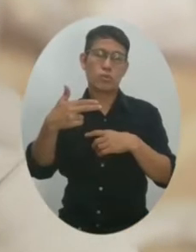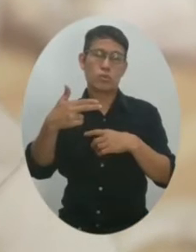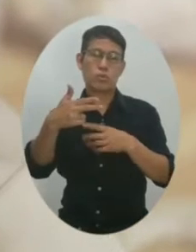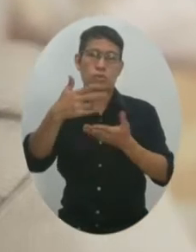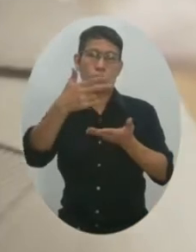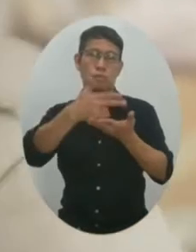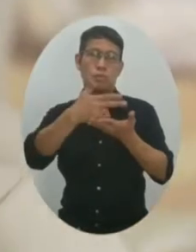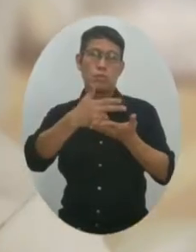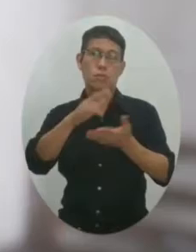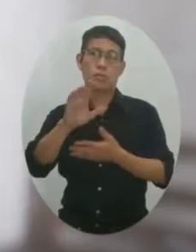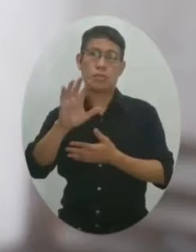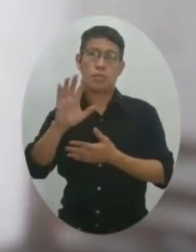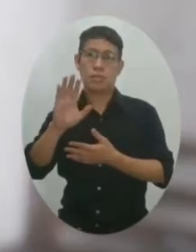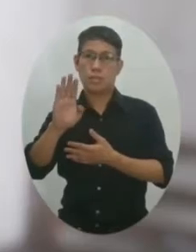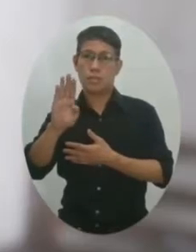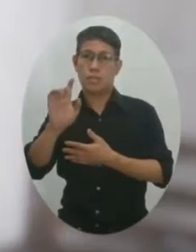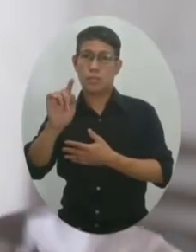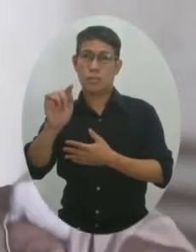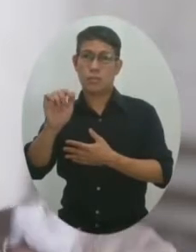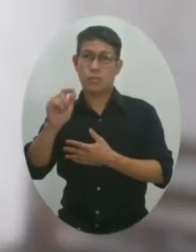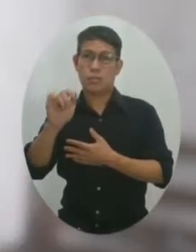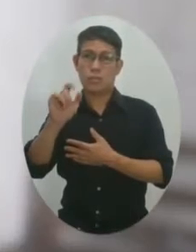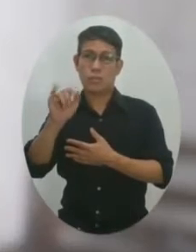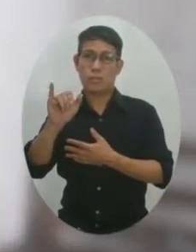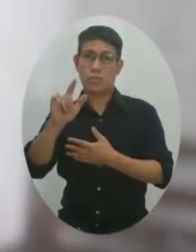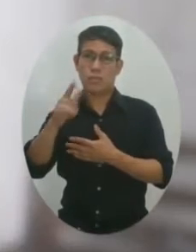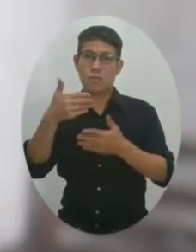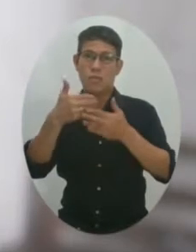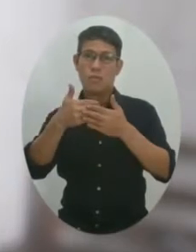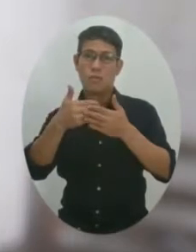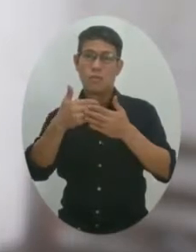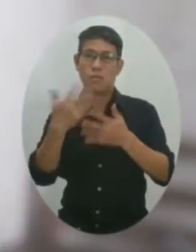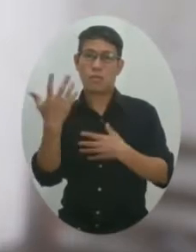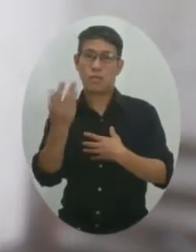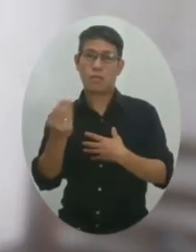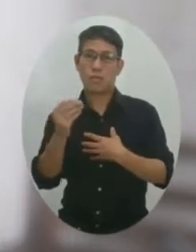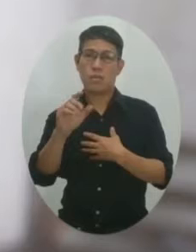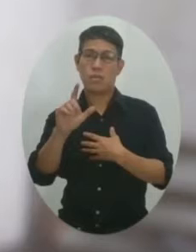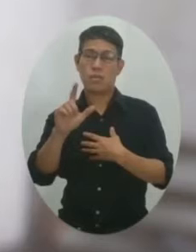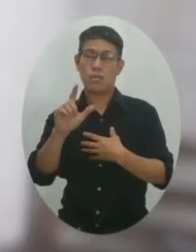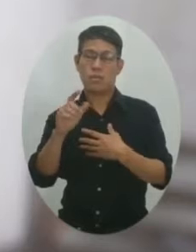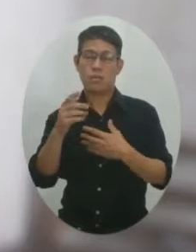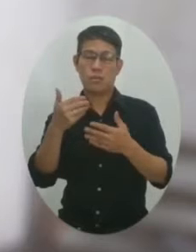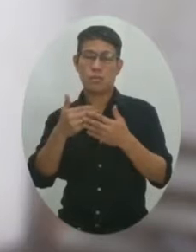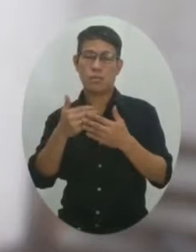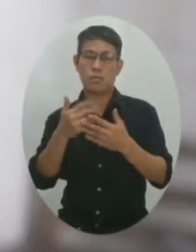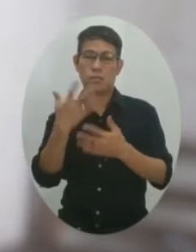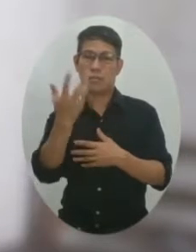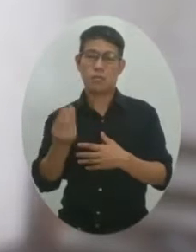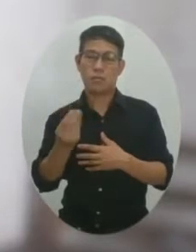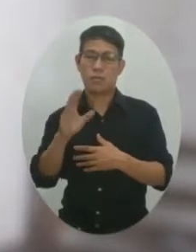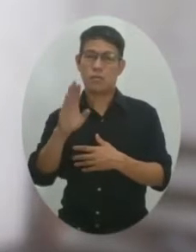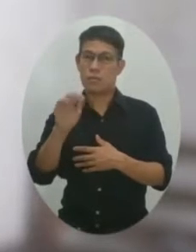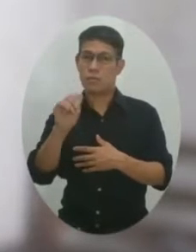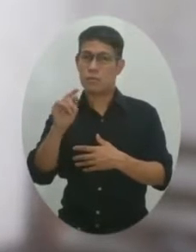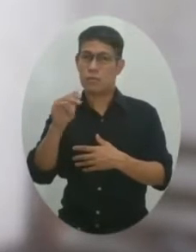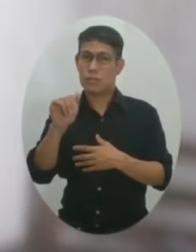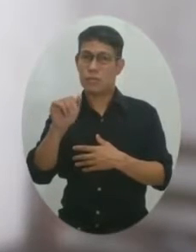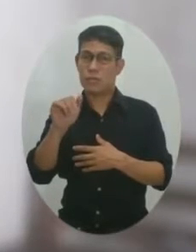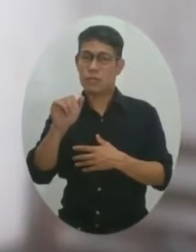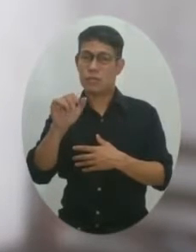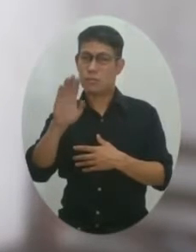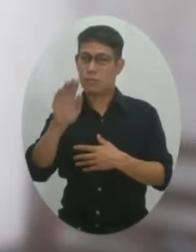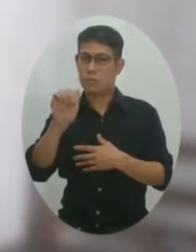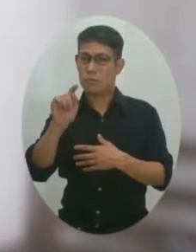kami sa May Tagaytay. Malapit kami sa Batangas, medyo nasa Lian na rin po. Lian na rin talaga.